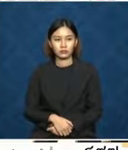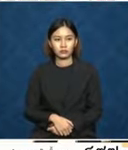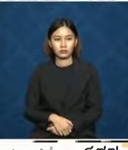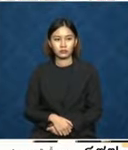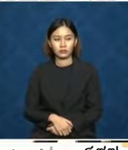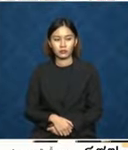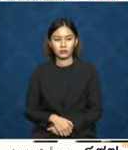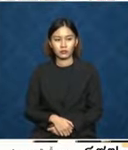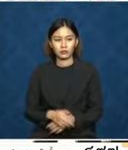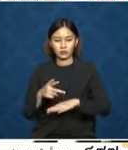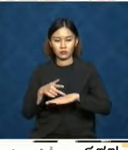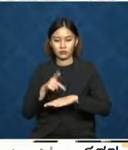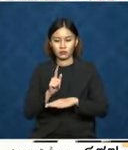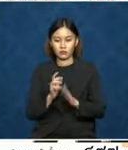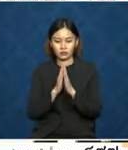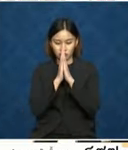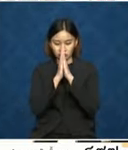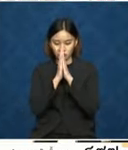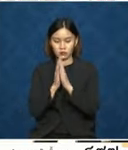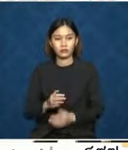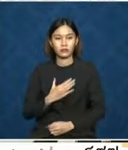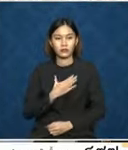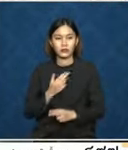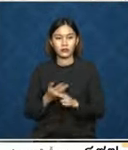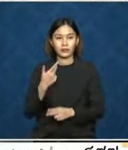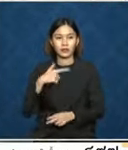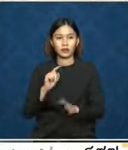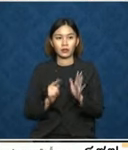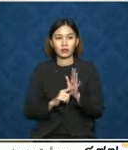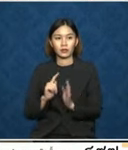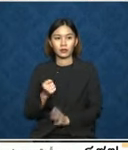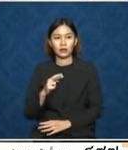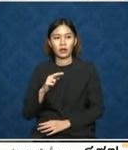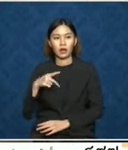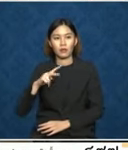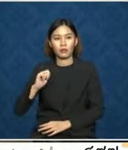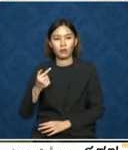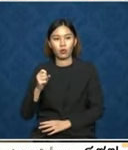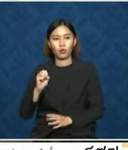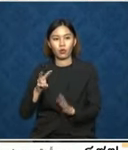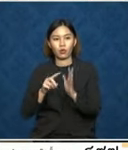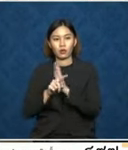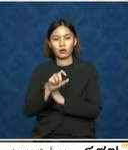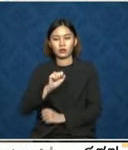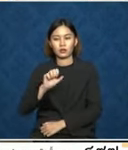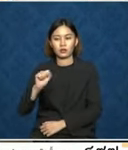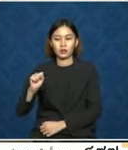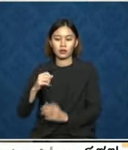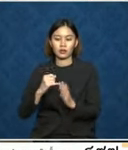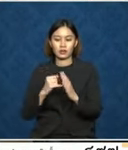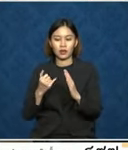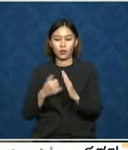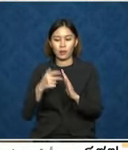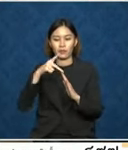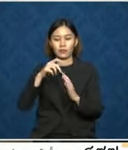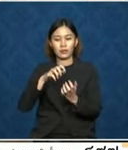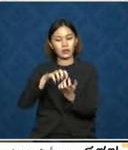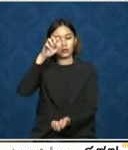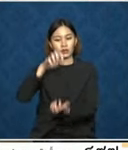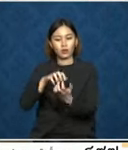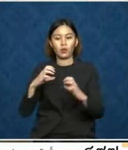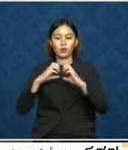ครับเรียนท่านประธานสภาที่เคารพผมภัทรพงษ์ภัทรประสิทธิ์สมาชิกสภาผู้แทนราษฎรจังหวัดพิจิตรเขต 1